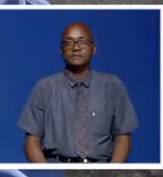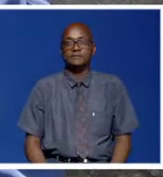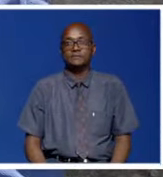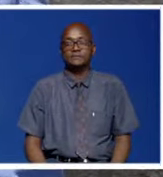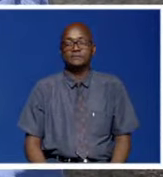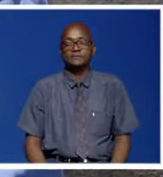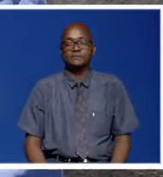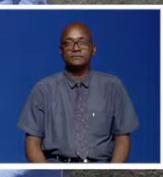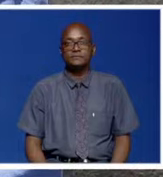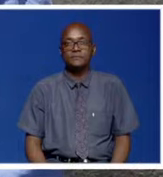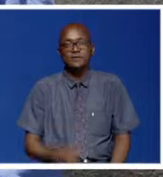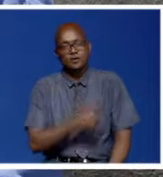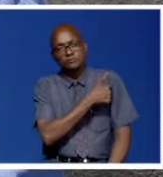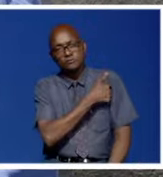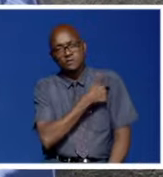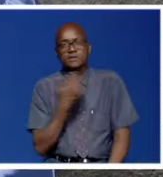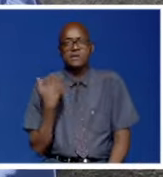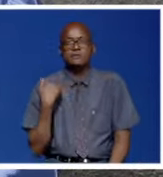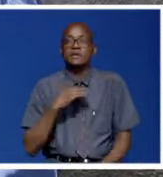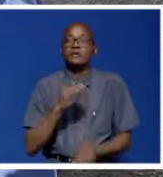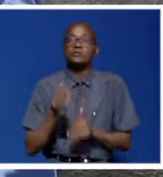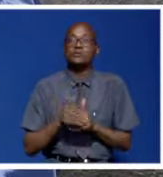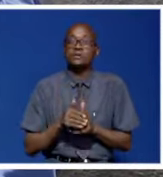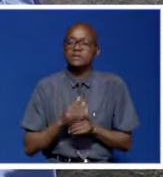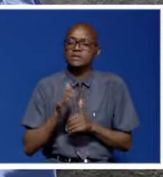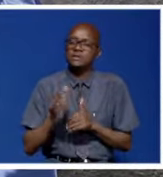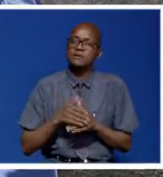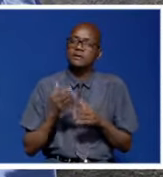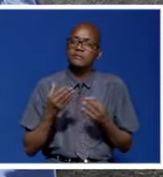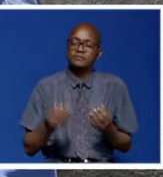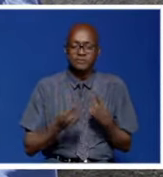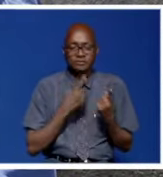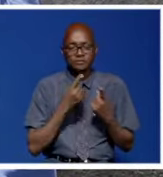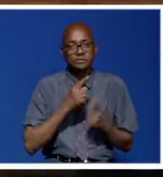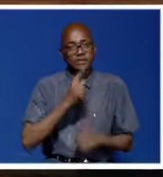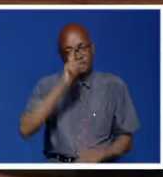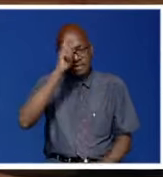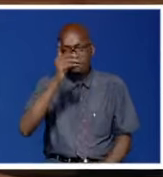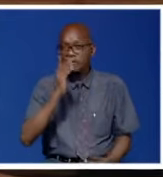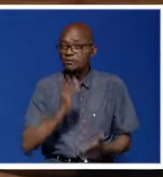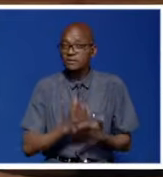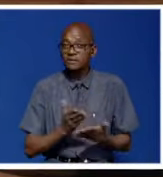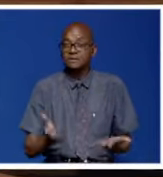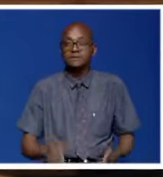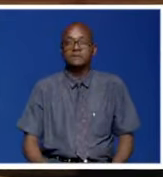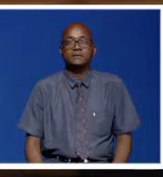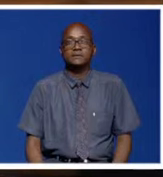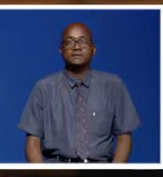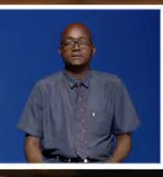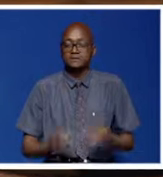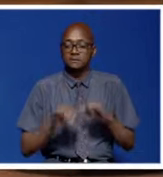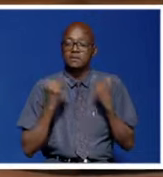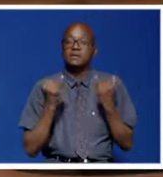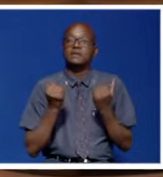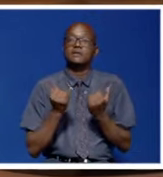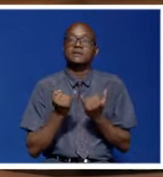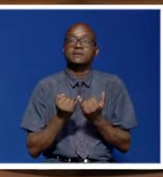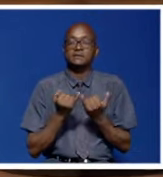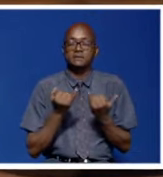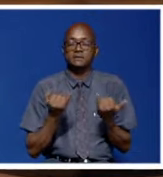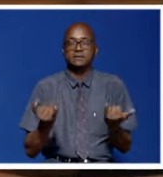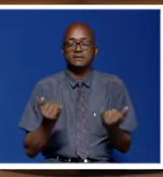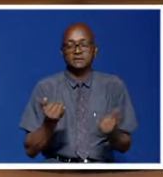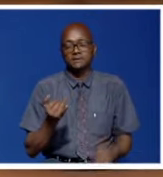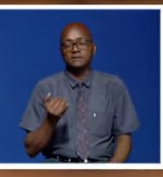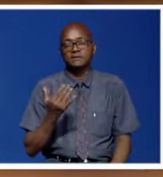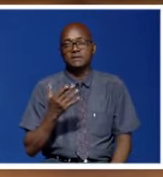narudi, narudije? Nitarudi kwa mazungumzo tu nitaeleweka. Taasisi ya mifupa MOI ni hospitali ya